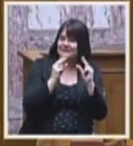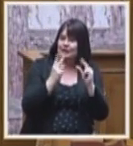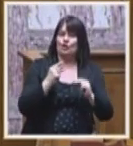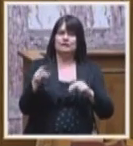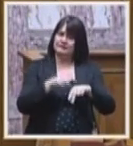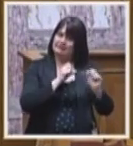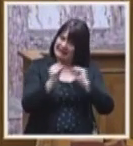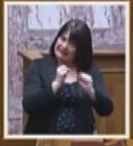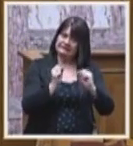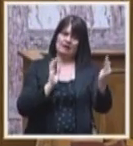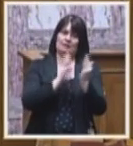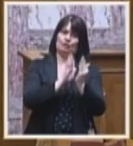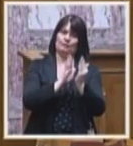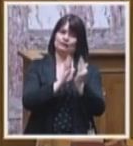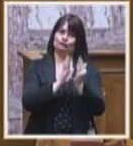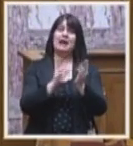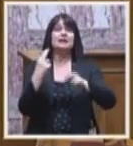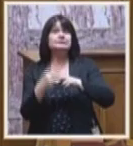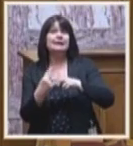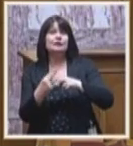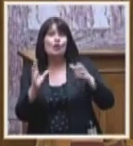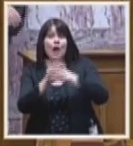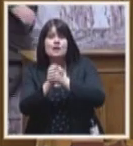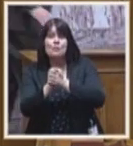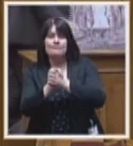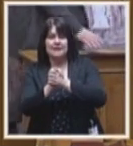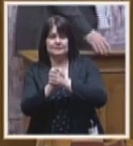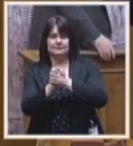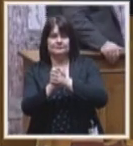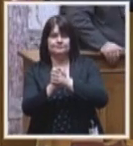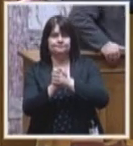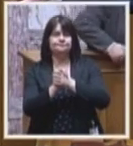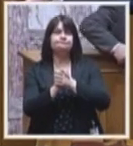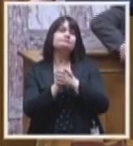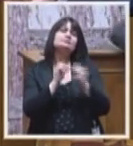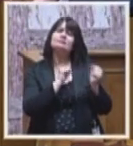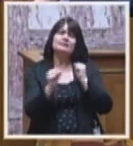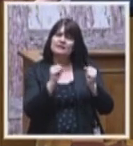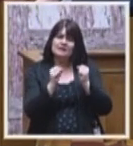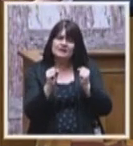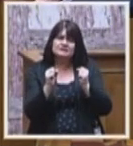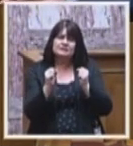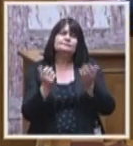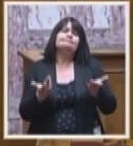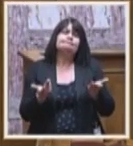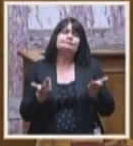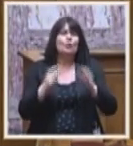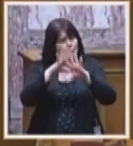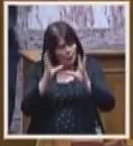την οποία σήμερα αντιμετωπίζουμε, που βεβαίως είναι απόρρια όλων αυτών για τα